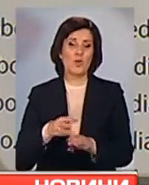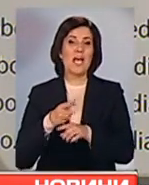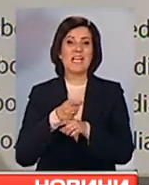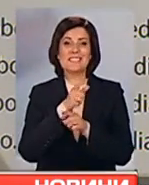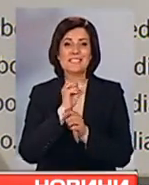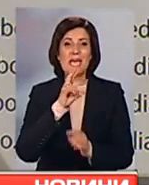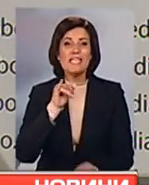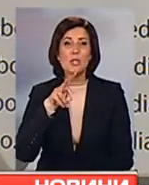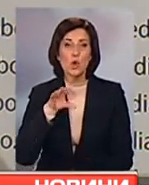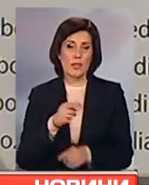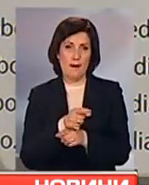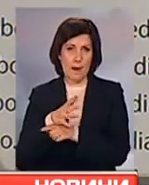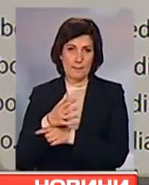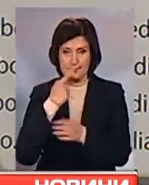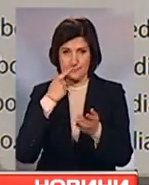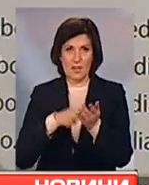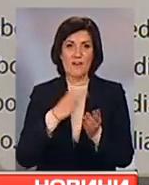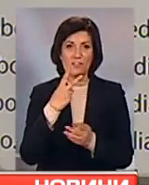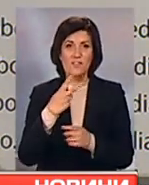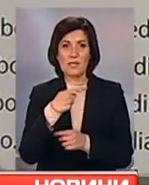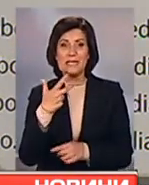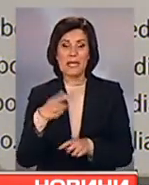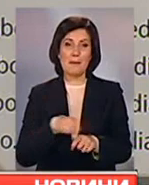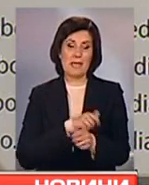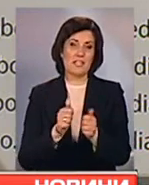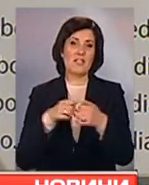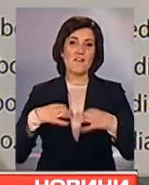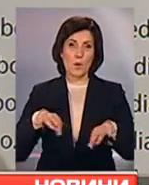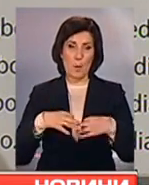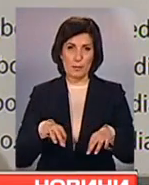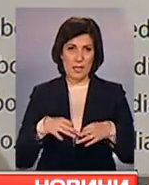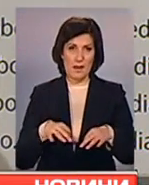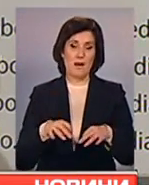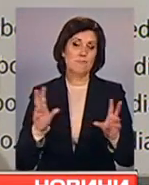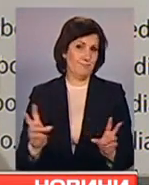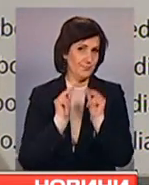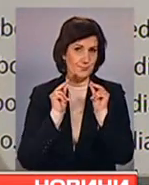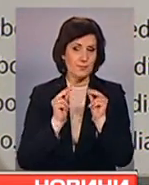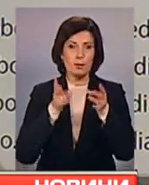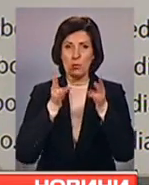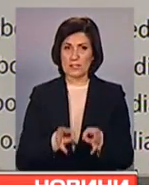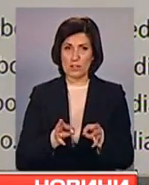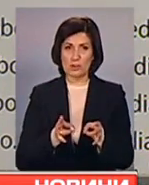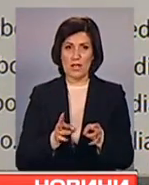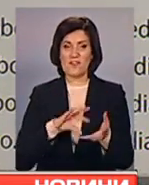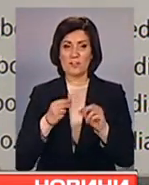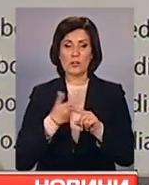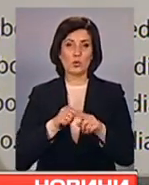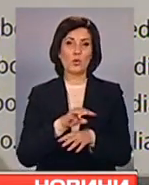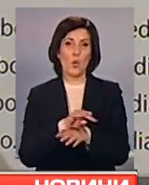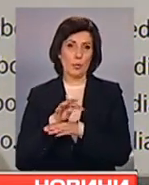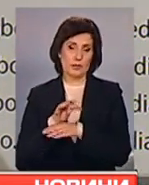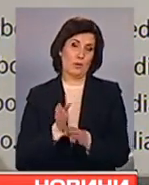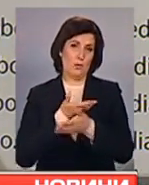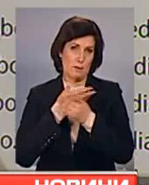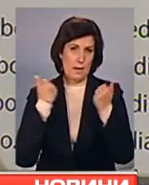гармати. Снаряди впали вже в 2-3 метрах від автомобіля. На щастя, постраждалих в результаті цього